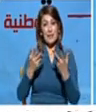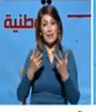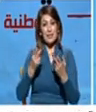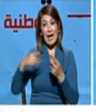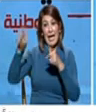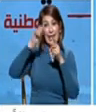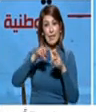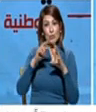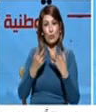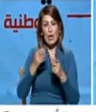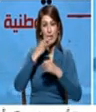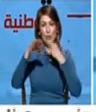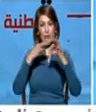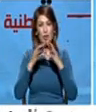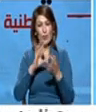الوحده